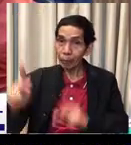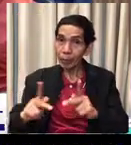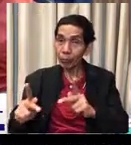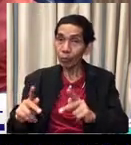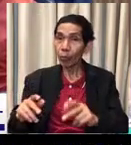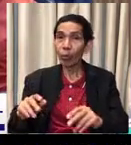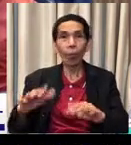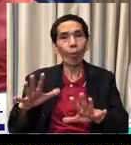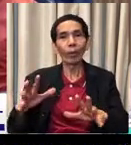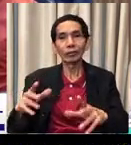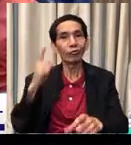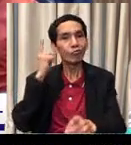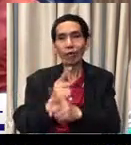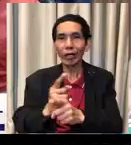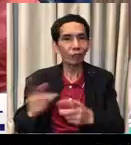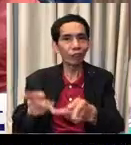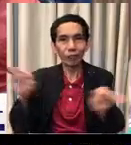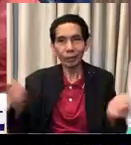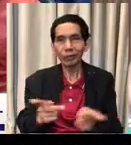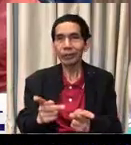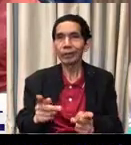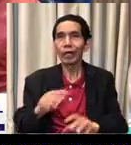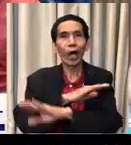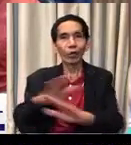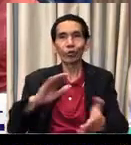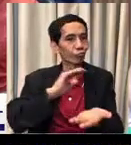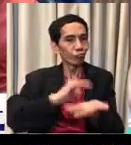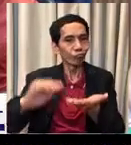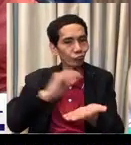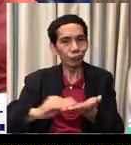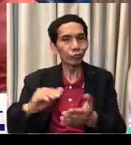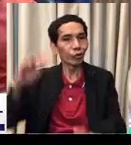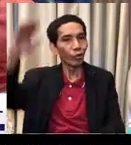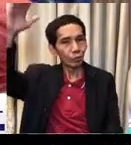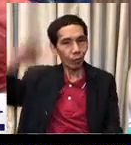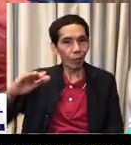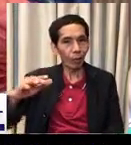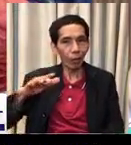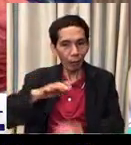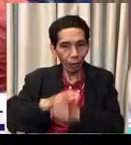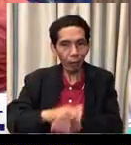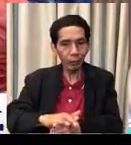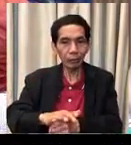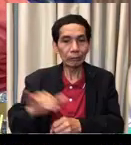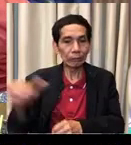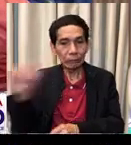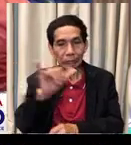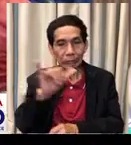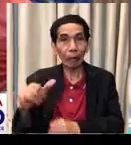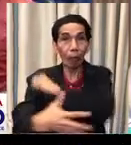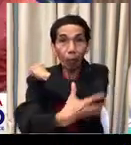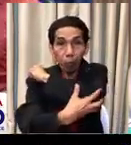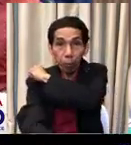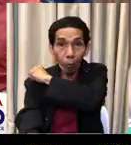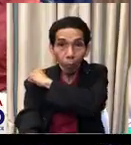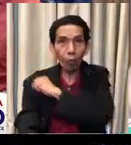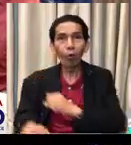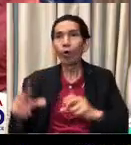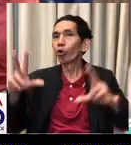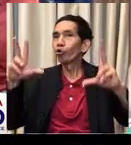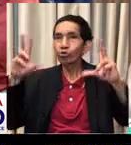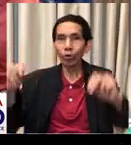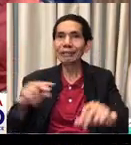lugar. Oh. Kasi hindi ko naman patatawarin kahit maliit, nang aapi ng kapwa maliit. Hindi naman tama rin